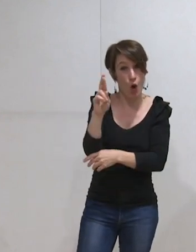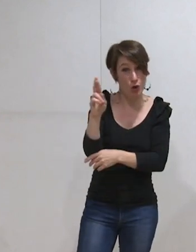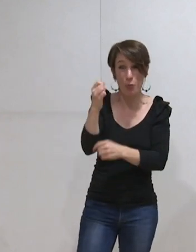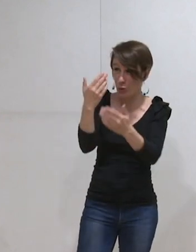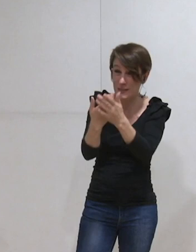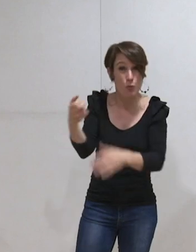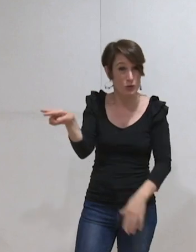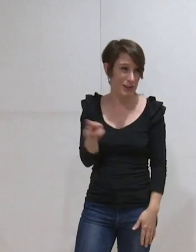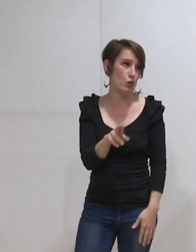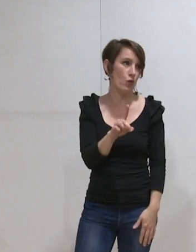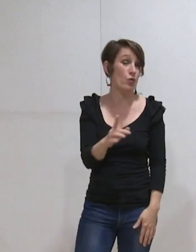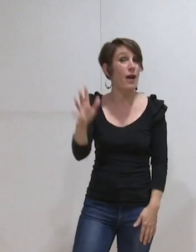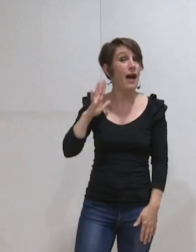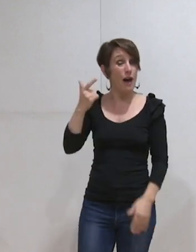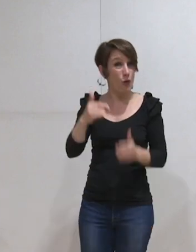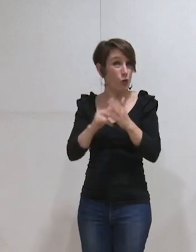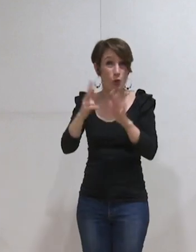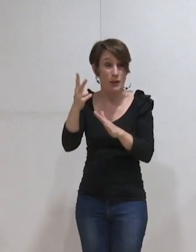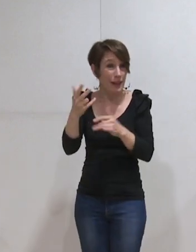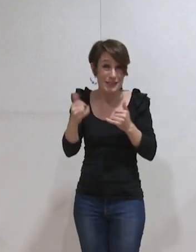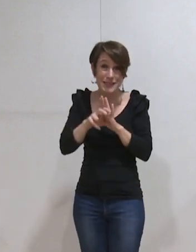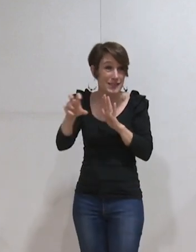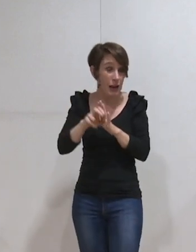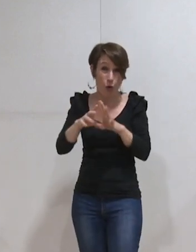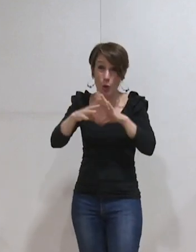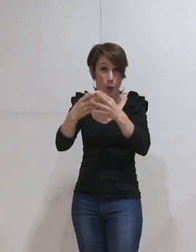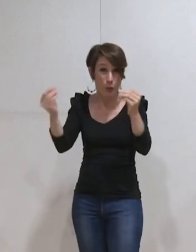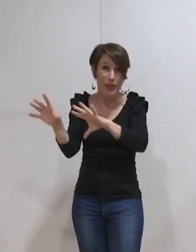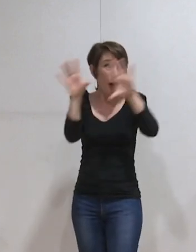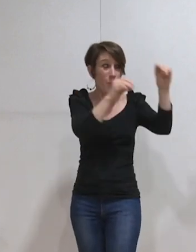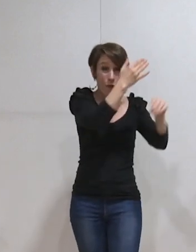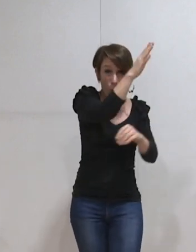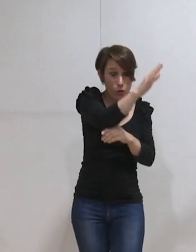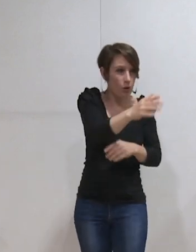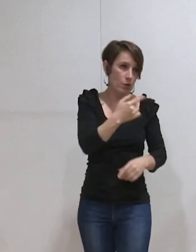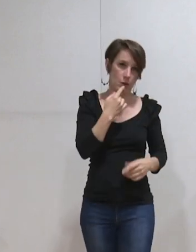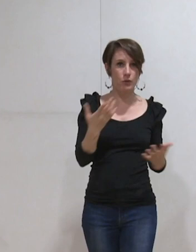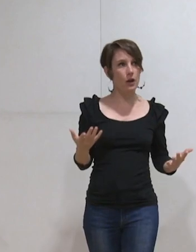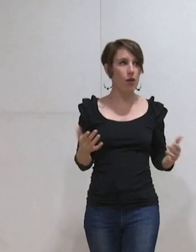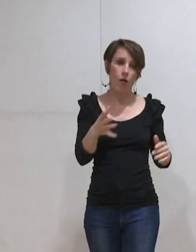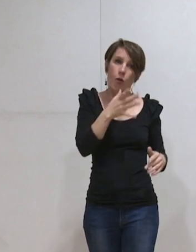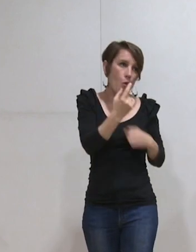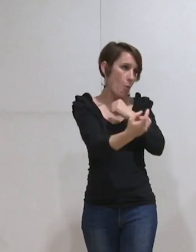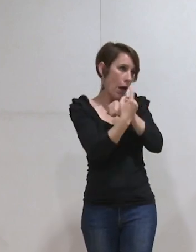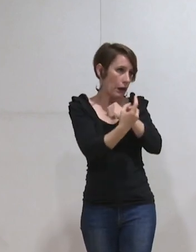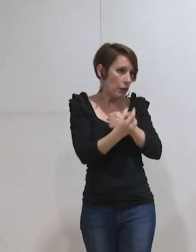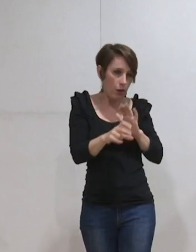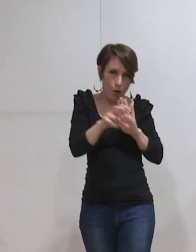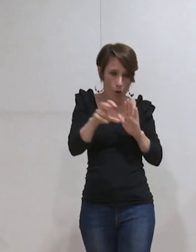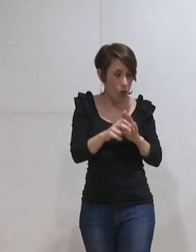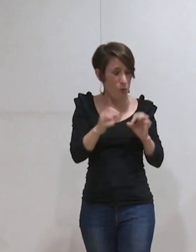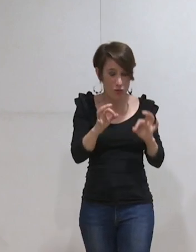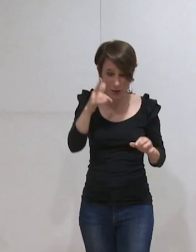en 2013 donc on peut difficilement reprocher à la ville de Grenoble une politique qu' qu'elle a fait de manière volontariste pareil pour